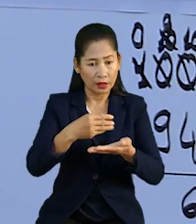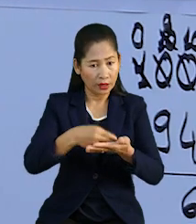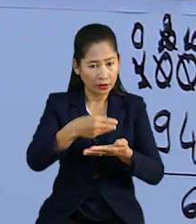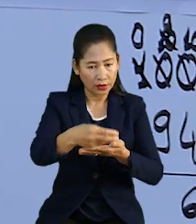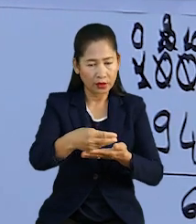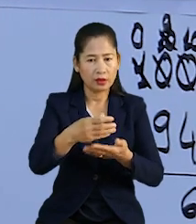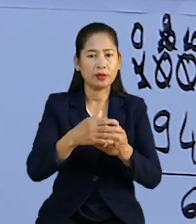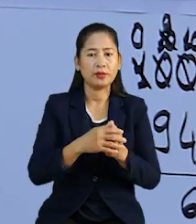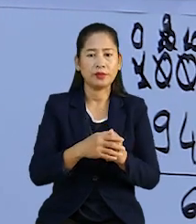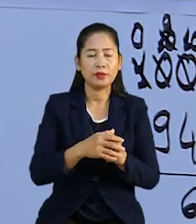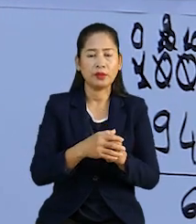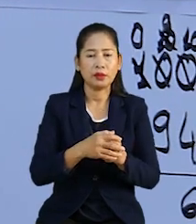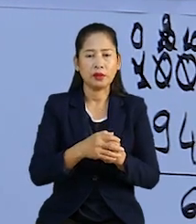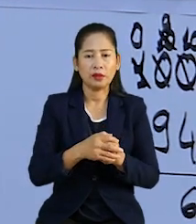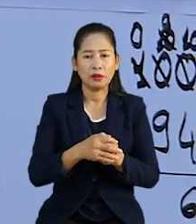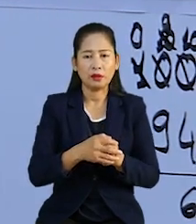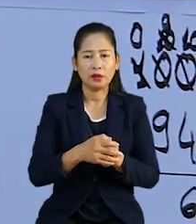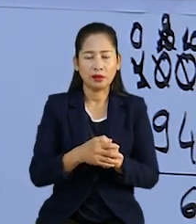nến.